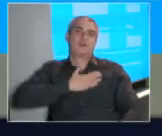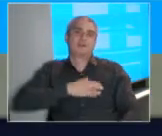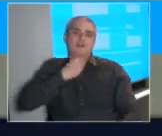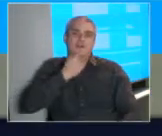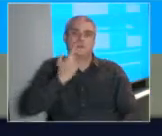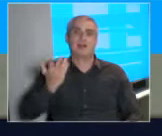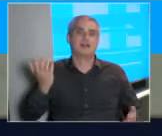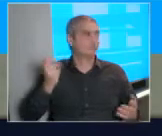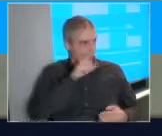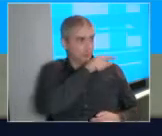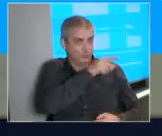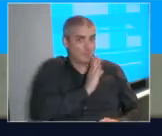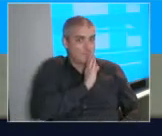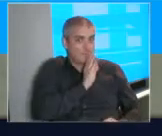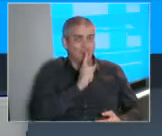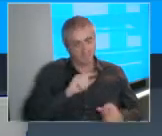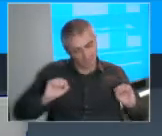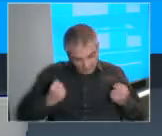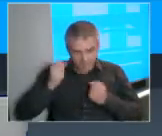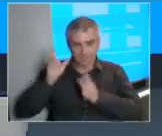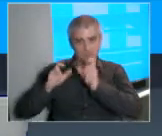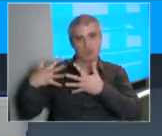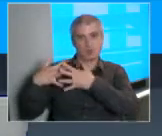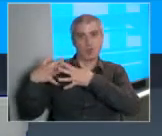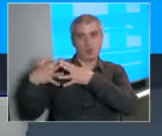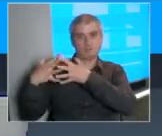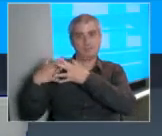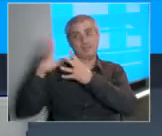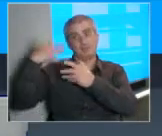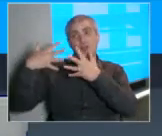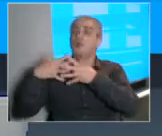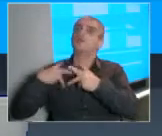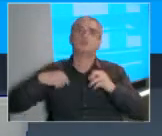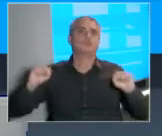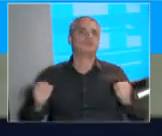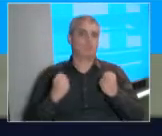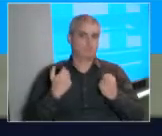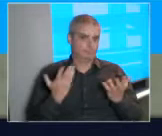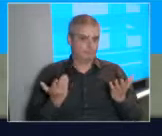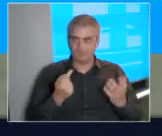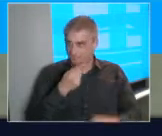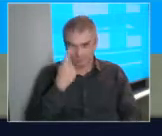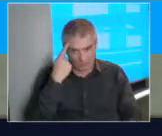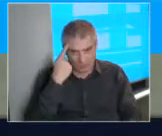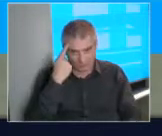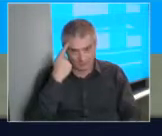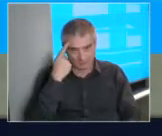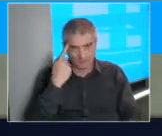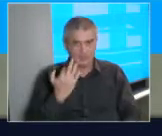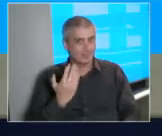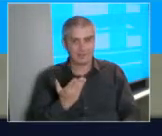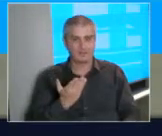זה. אולי שם הבעיה, אולי צריך לרתום את אנשי הקואליציה, ככל שתהיה כאן קואליציה. אנחנו משתדלים, אנחנו שמע, אתה יודע על